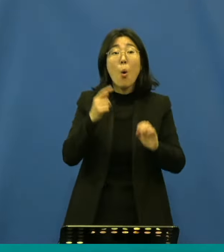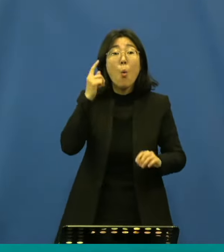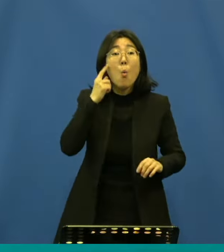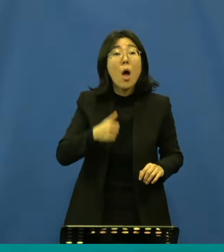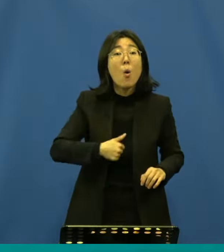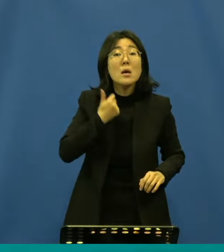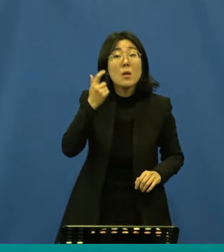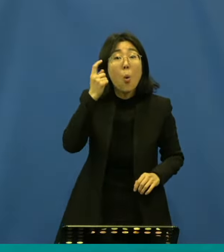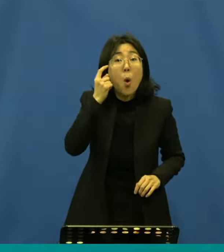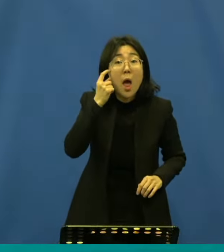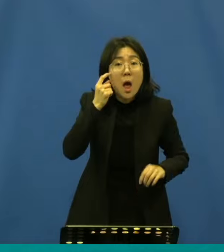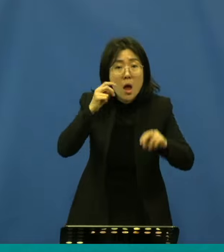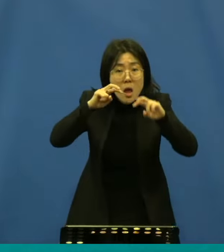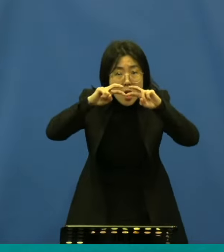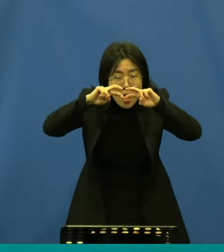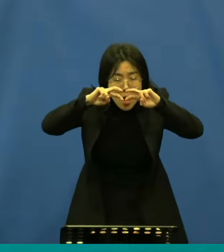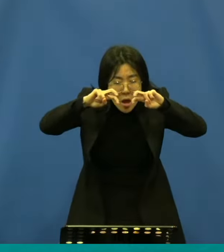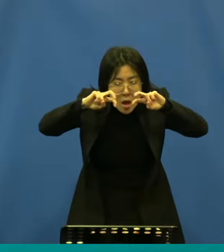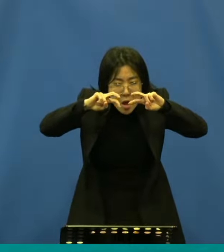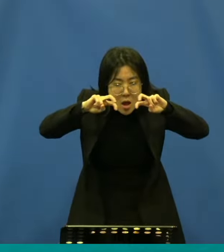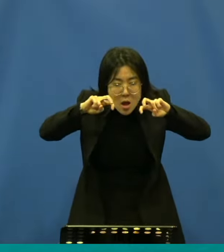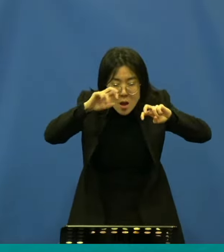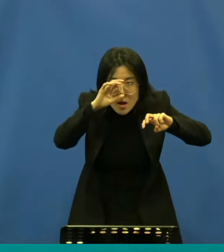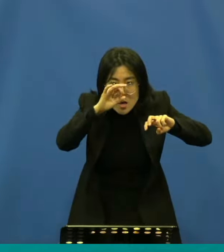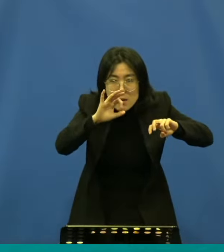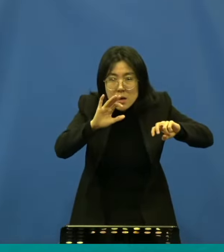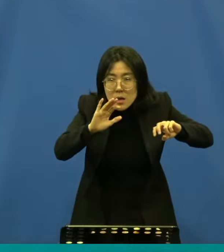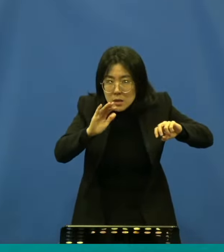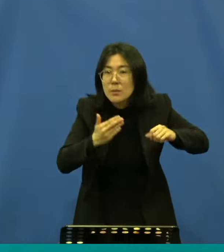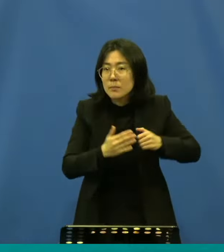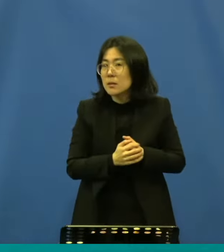질문을 우리가 여러 개 이제 할 수가 있겠죠?